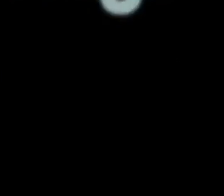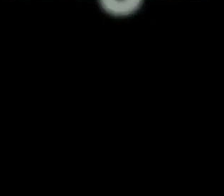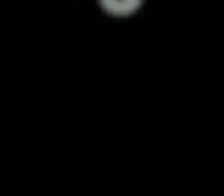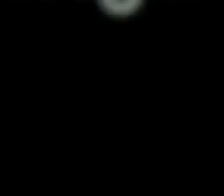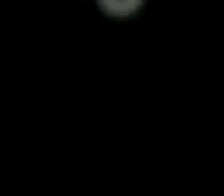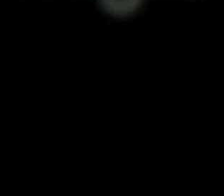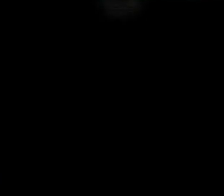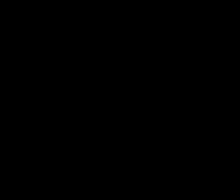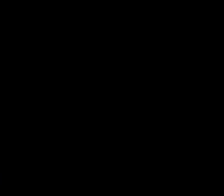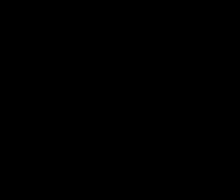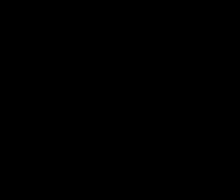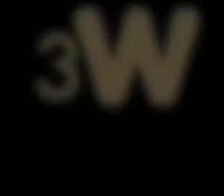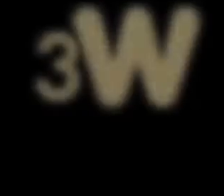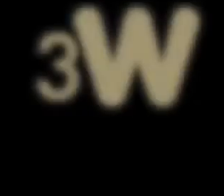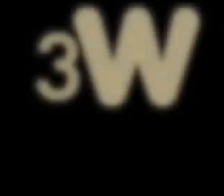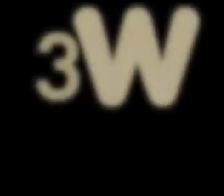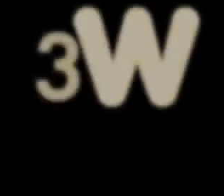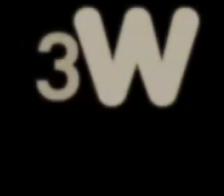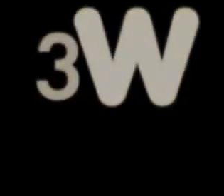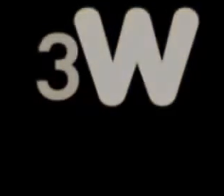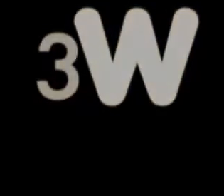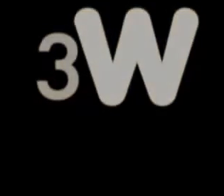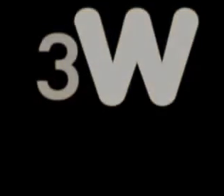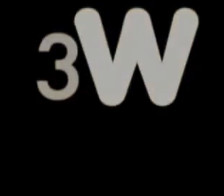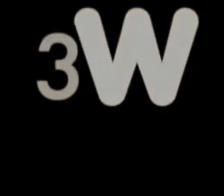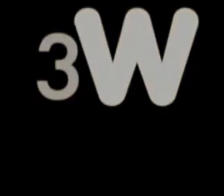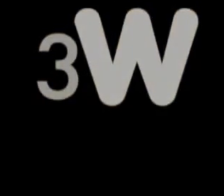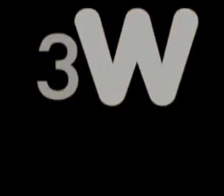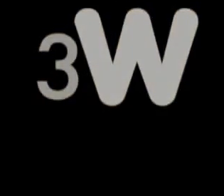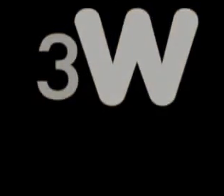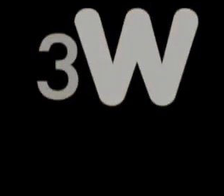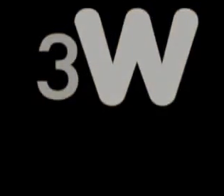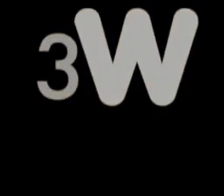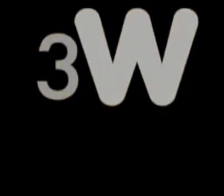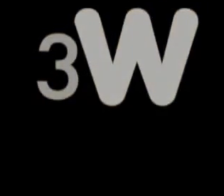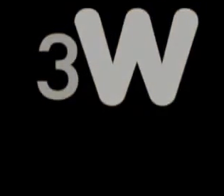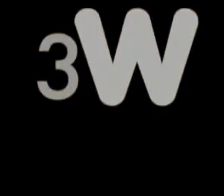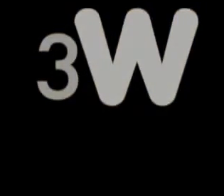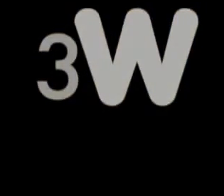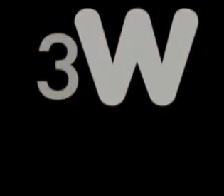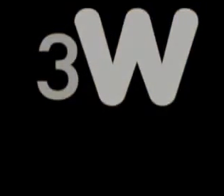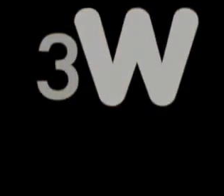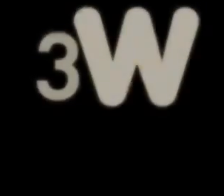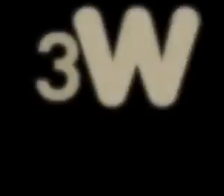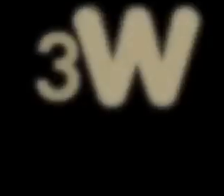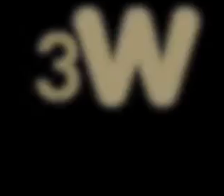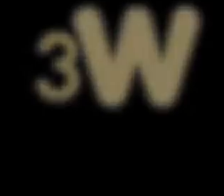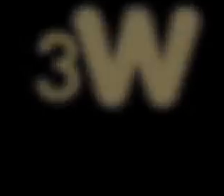Salam. Hari dengan tiga wajib, wajib iman, wajib amal.